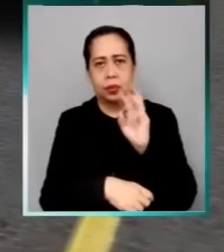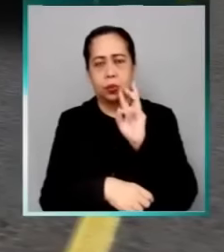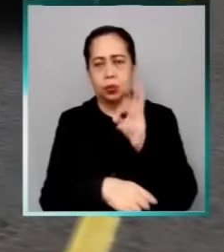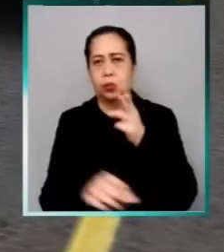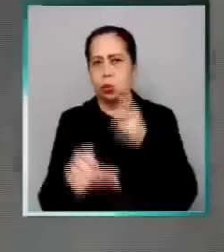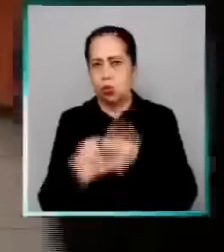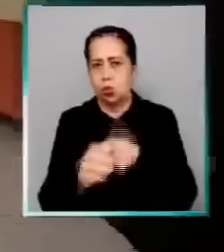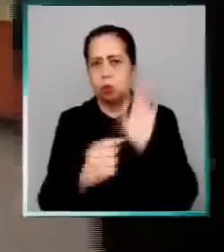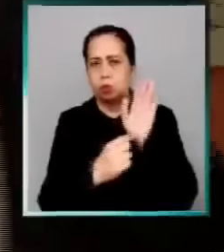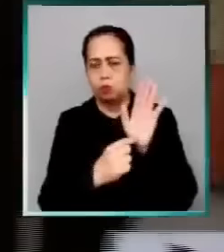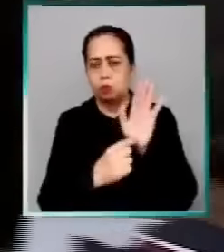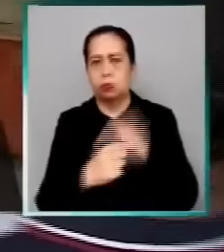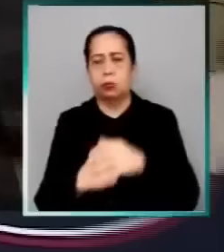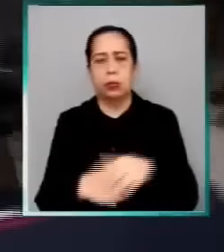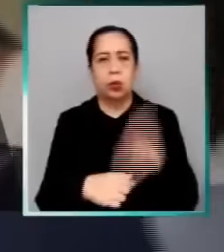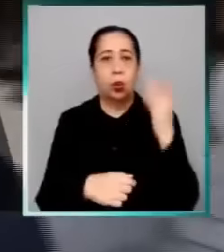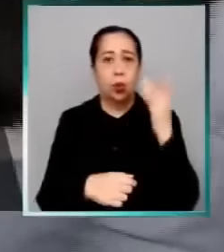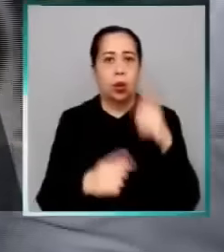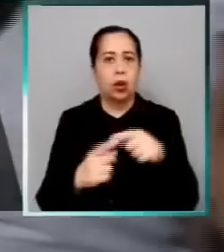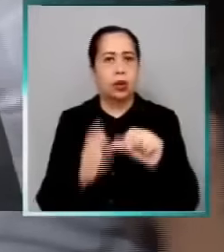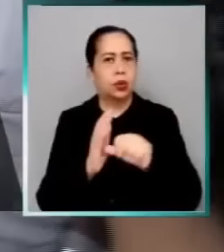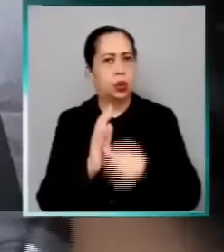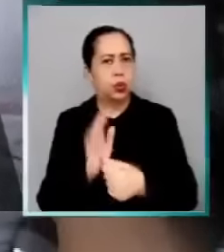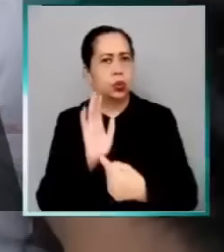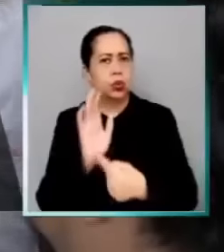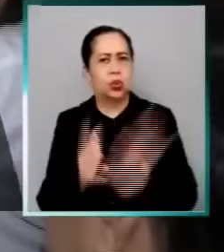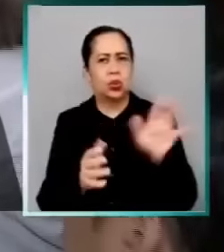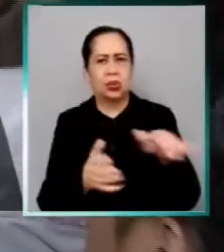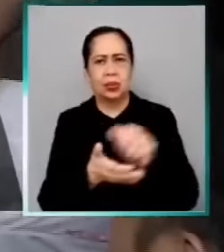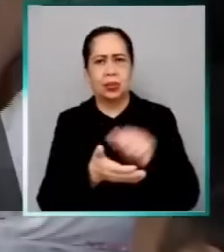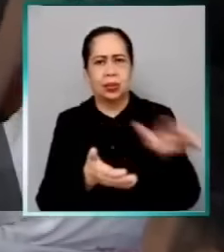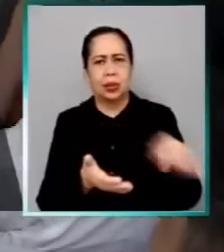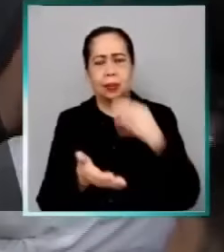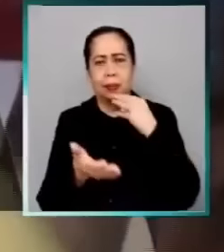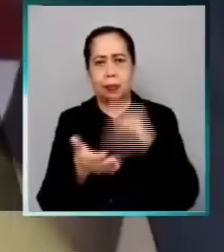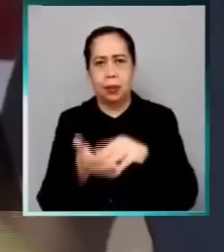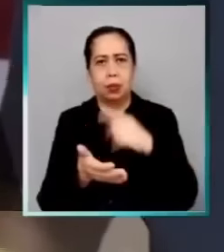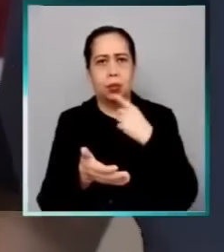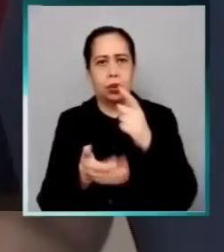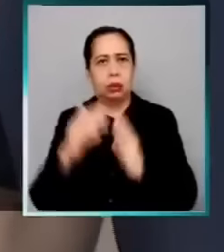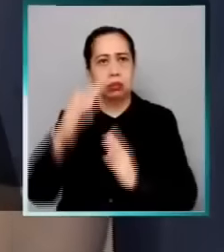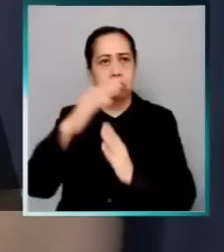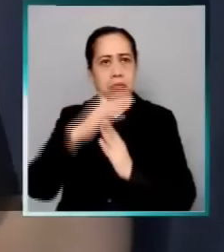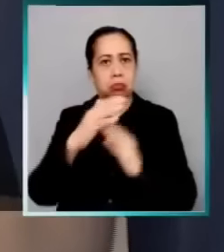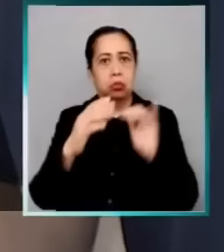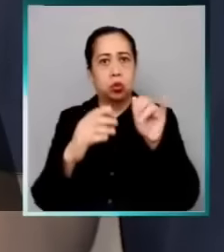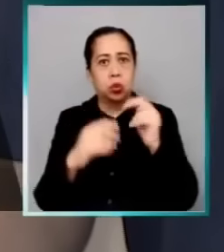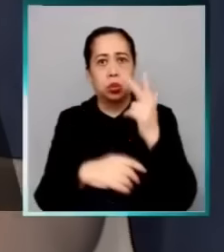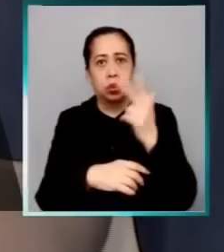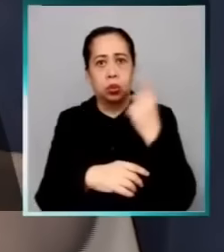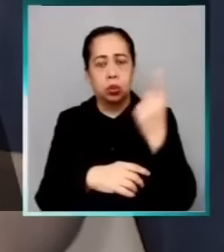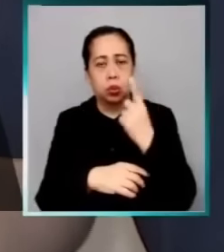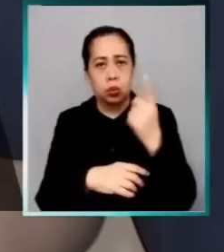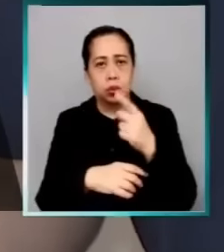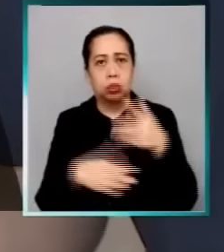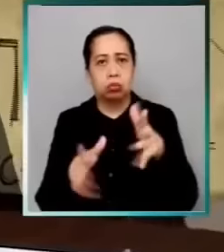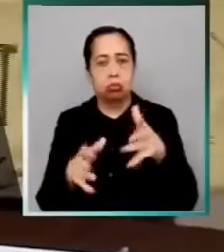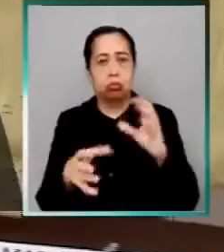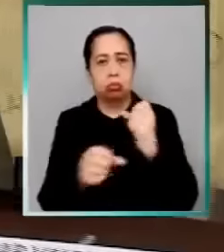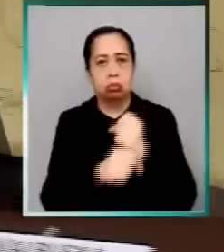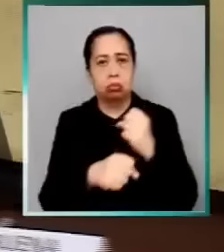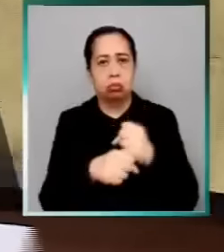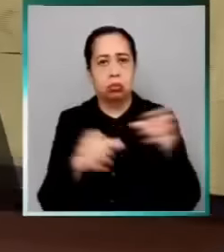riyan. Yan ay para igiit na ibasura ang memo na nagsasabing hanggang June 30 na lang pwedeng bumuo ng